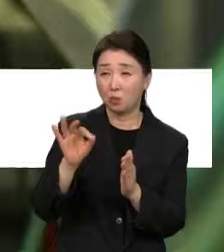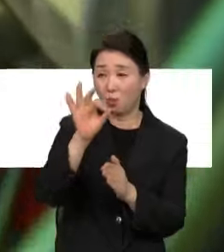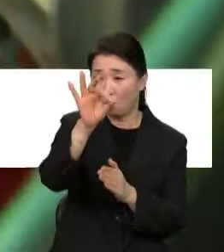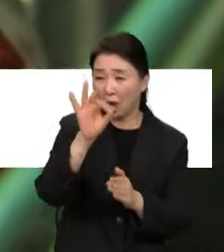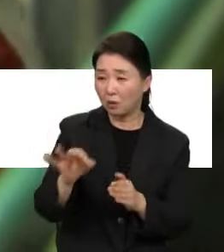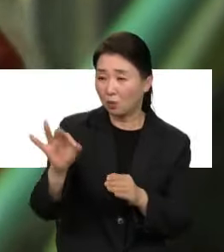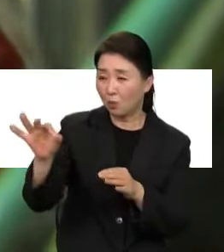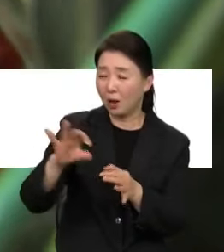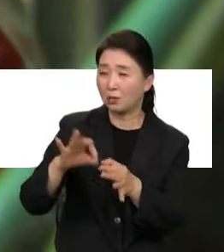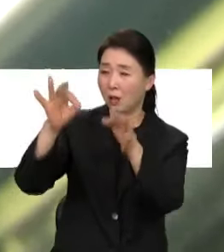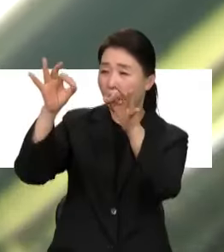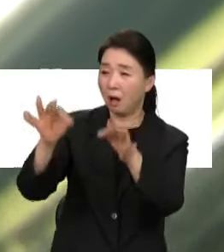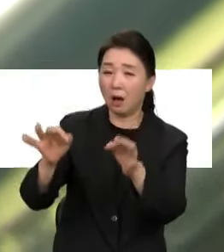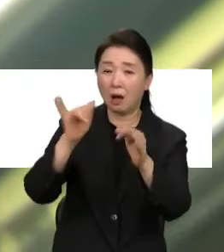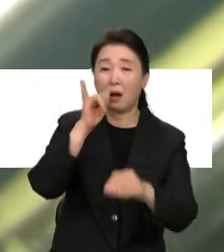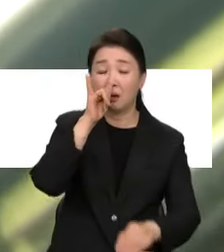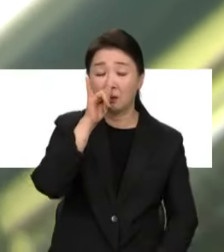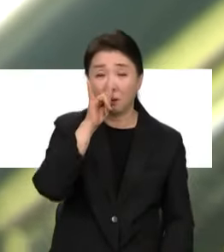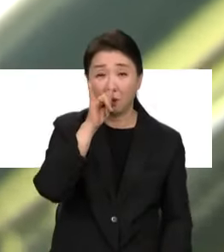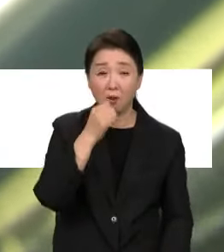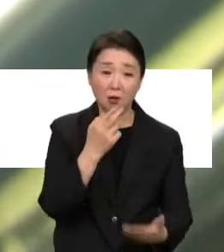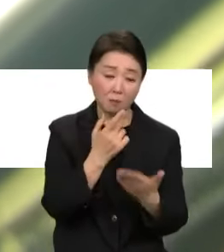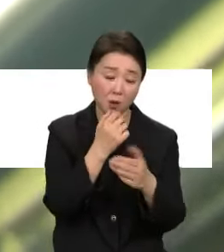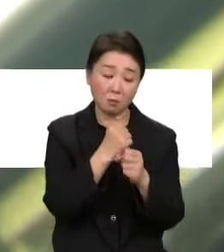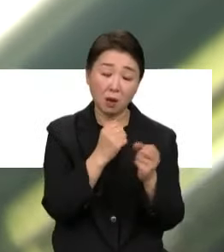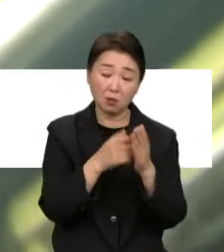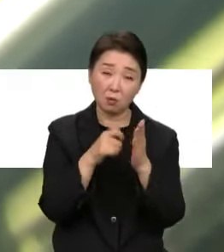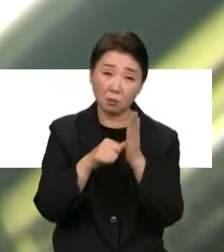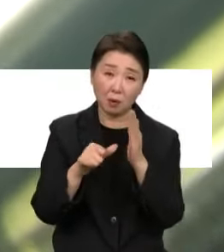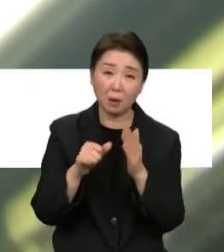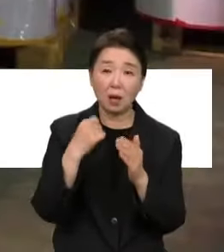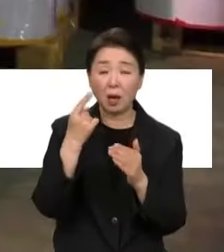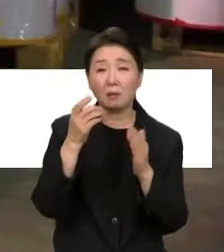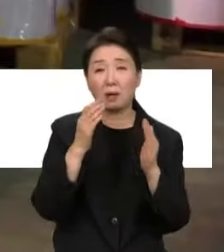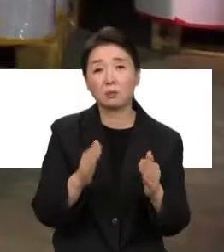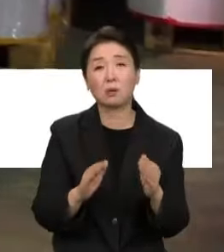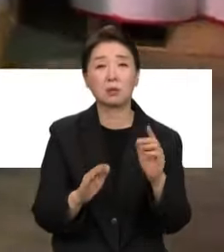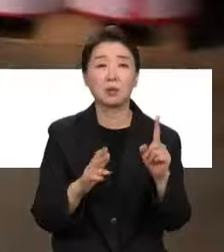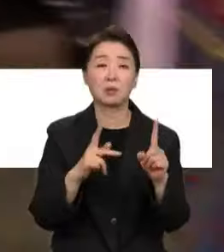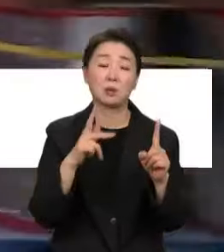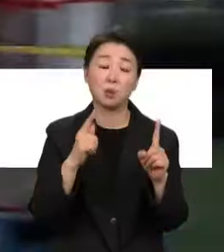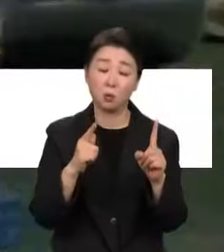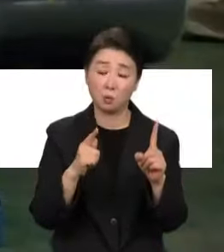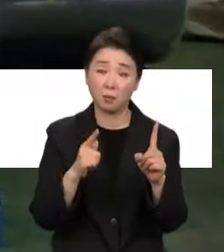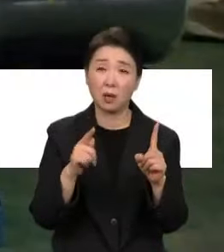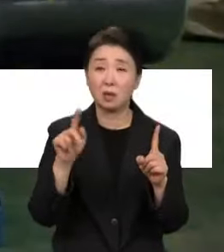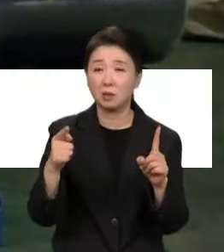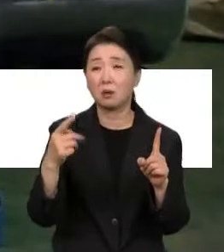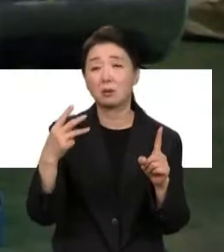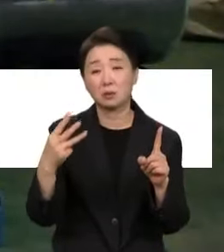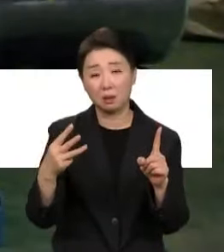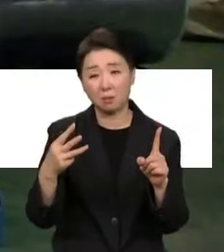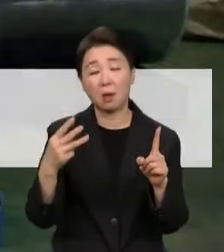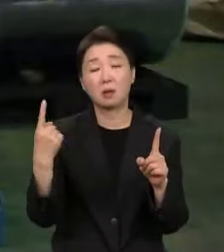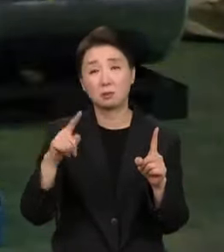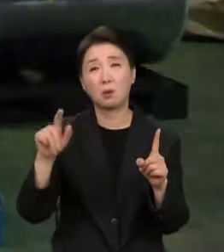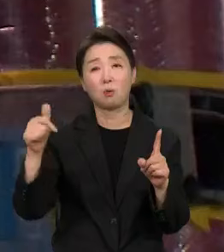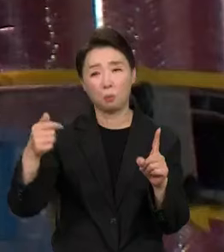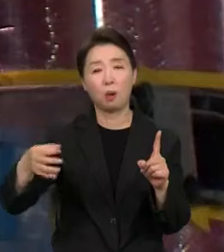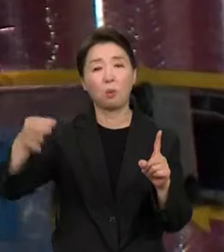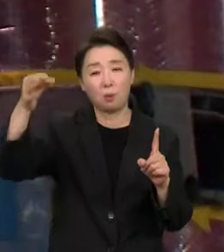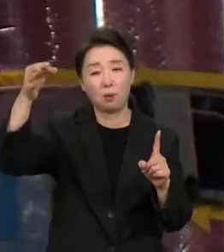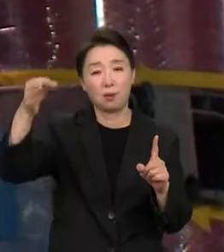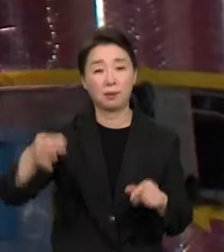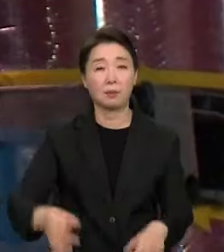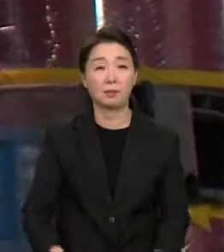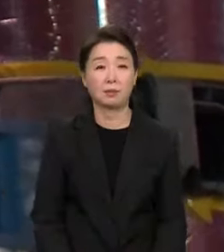값이 오르내리는데 페트 원료 값이 최근 한 달 새 1kg당 1,300원에서 1,500원으로